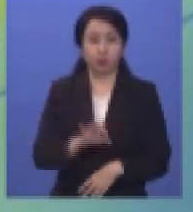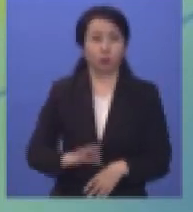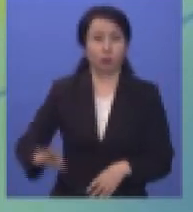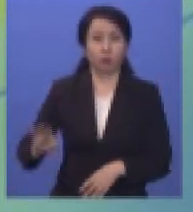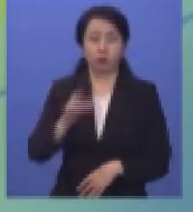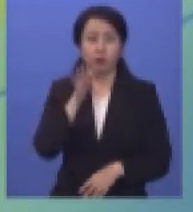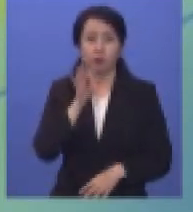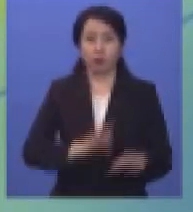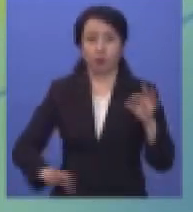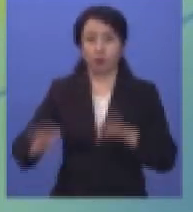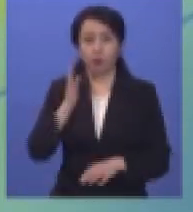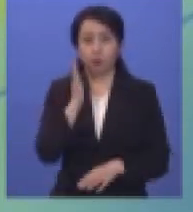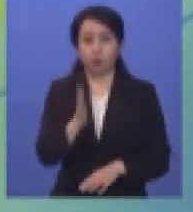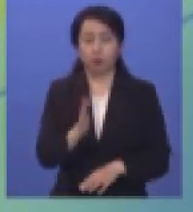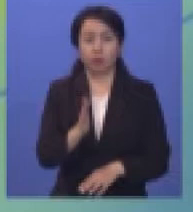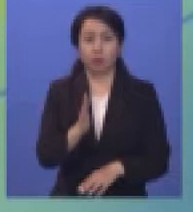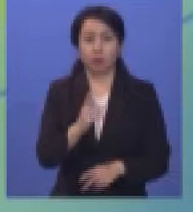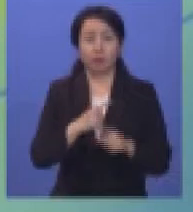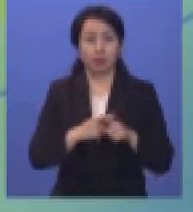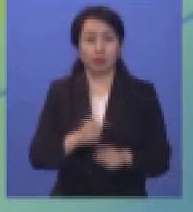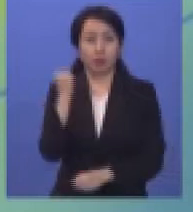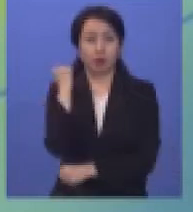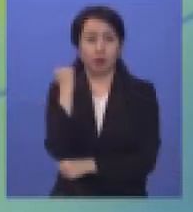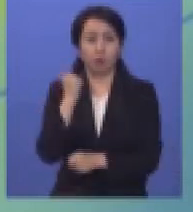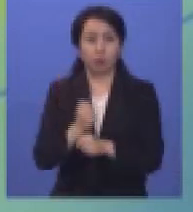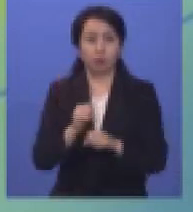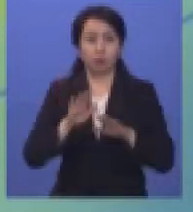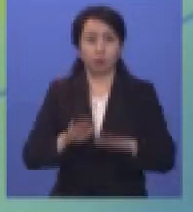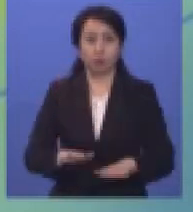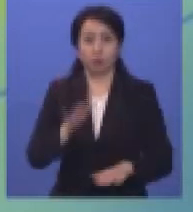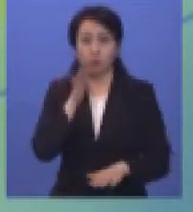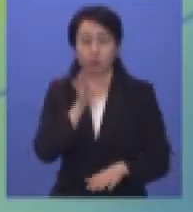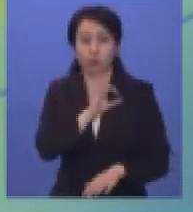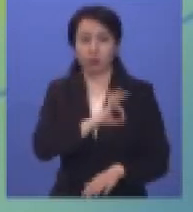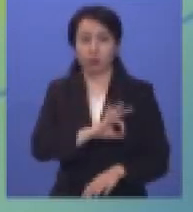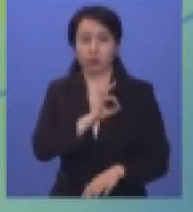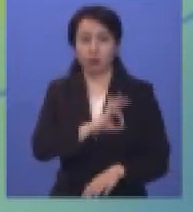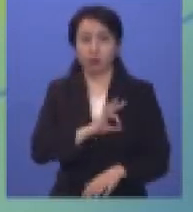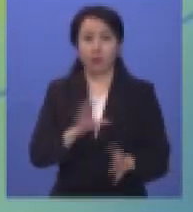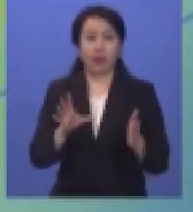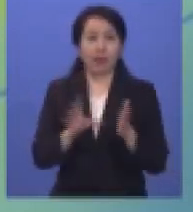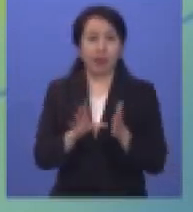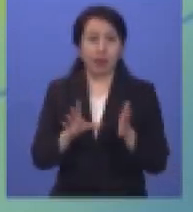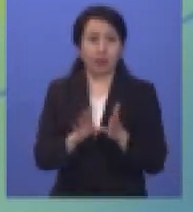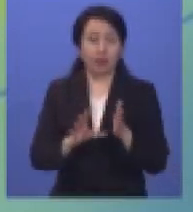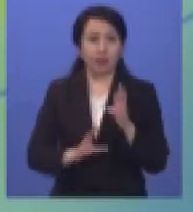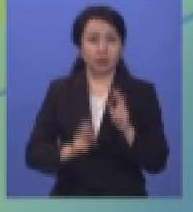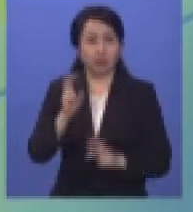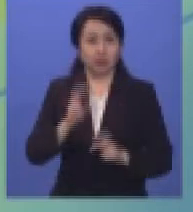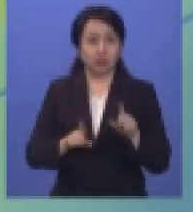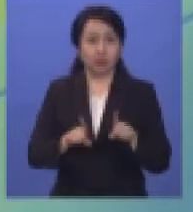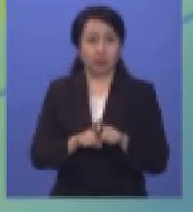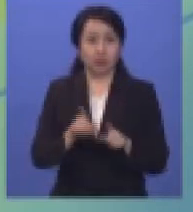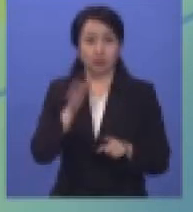Жамбылской области. В рамках проекта будут созданы постоянные рабочие места в период эксплуатации электростанции, а